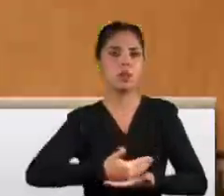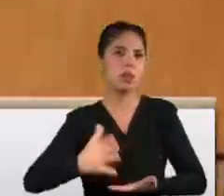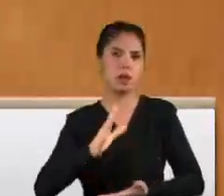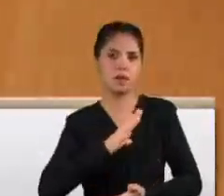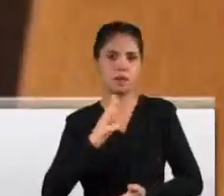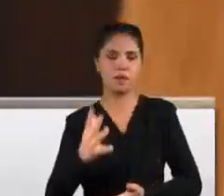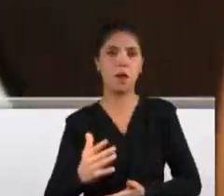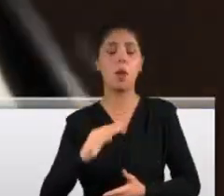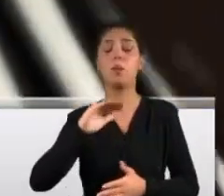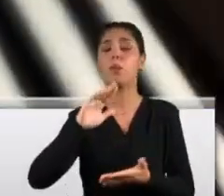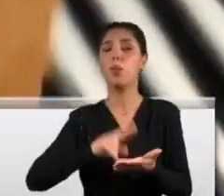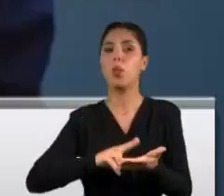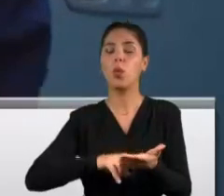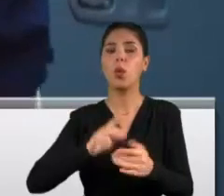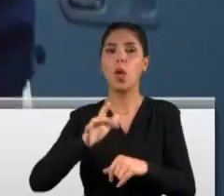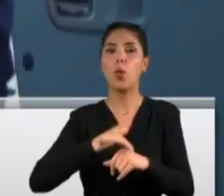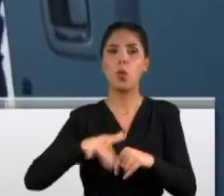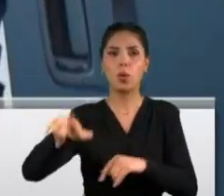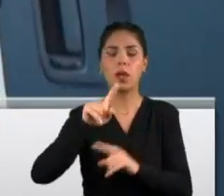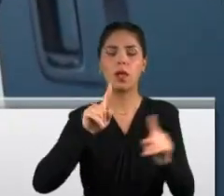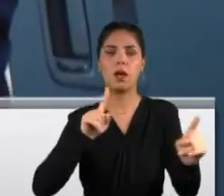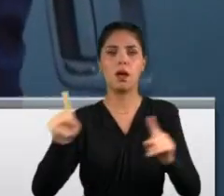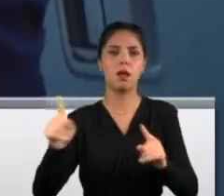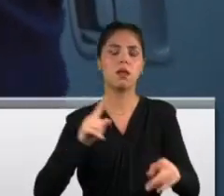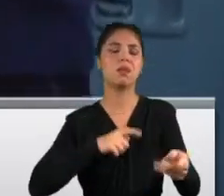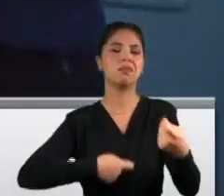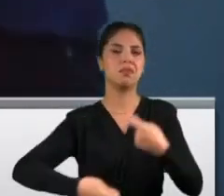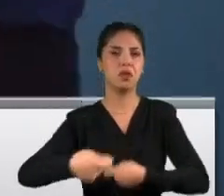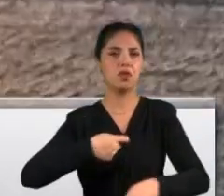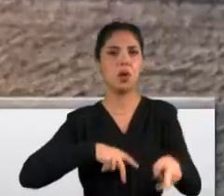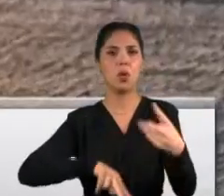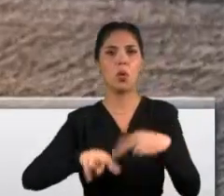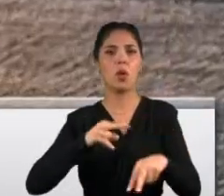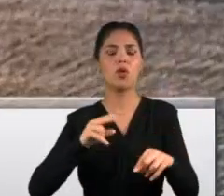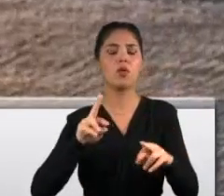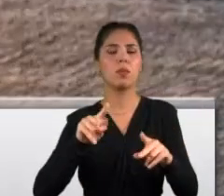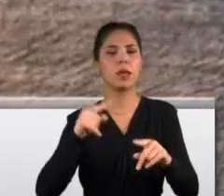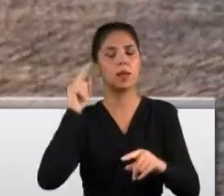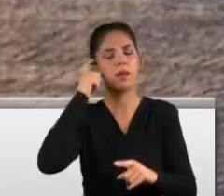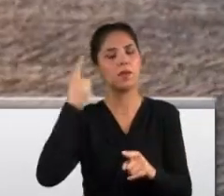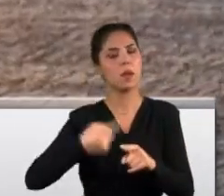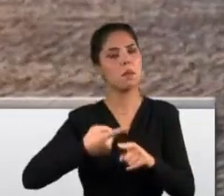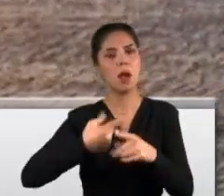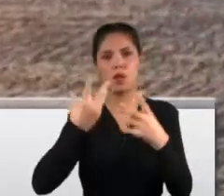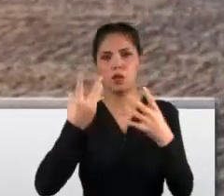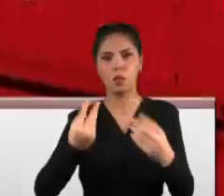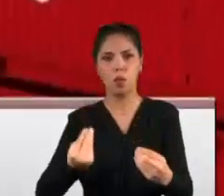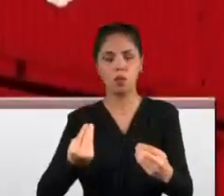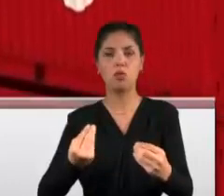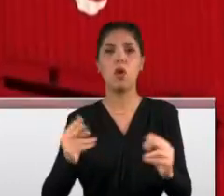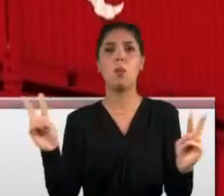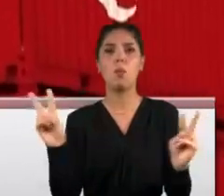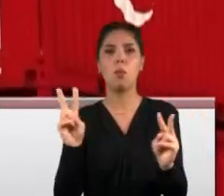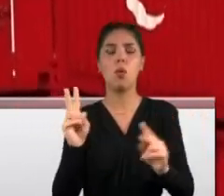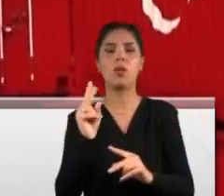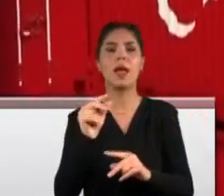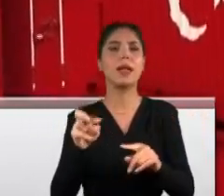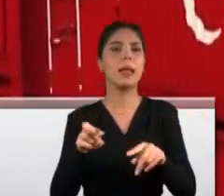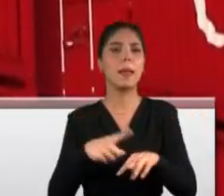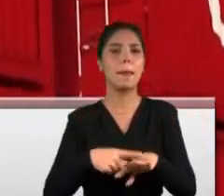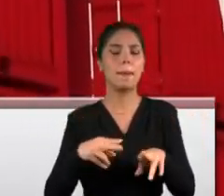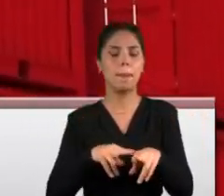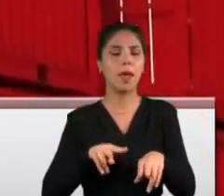ayrıca üye ülkeler arası ticaret, ulaştırma ağları gibi konularda görüş alışverişinde bulunulacak. Modern İpek yolunun canlandırılması